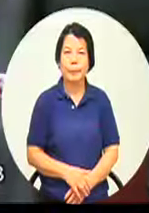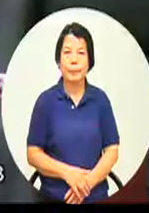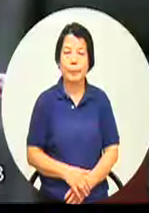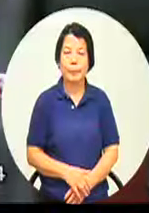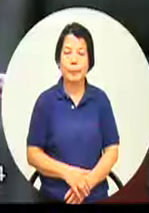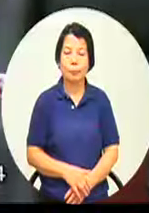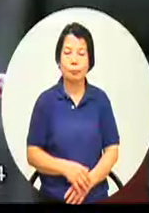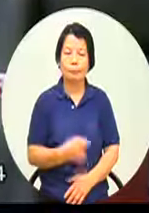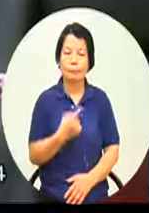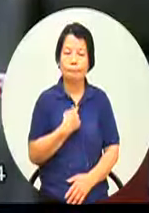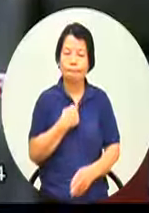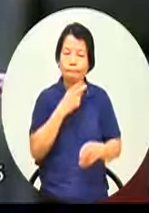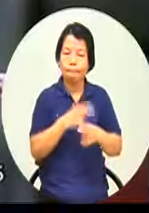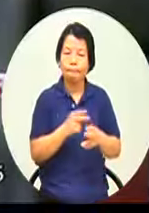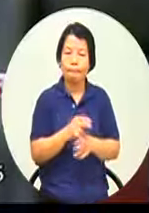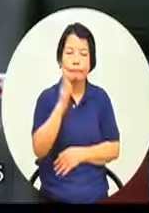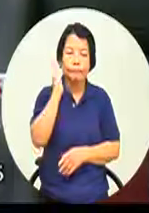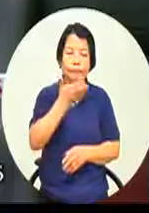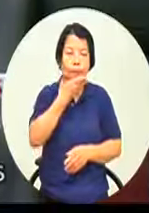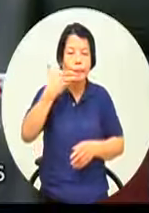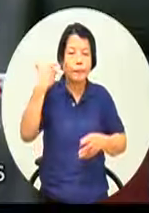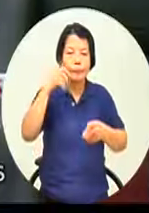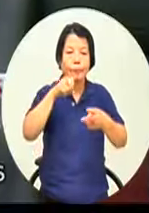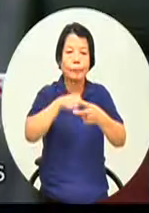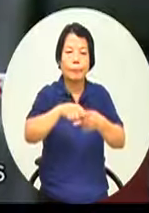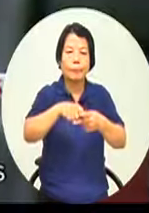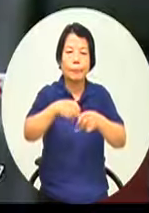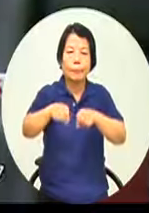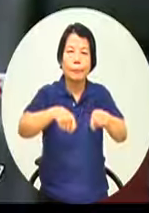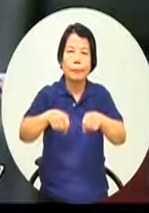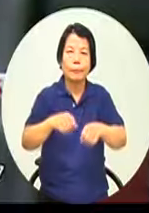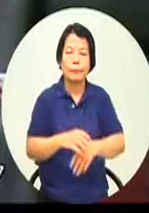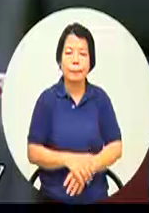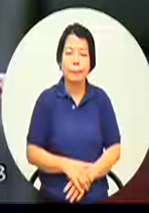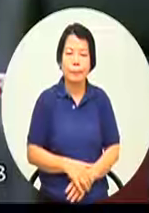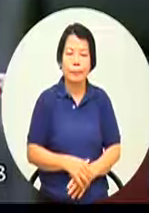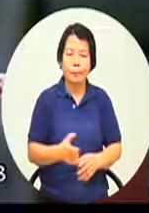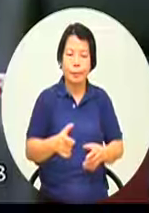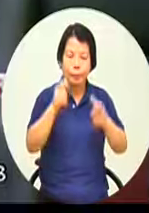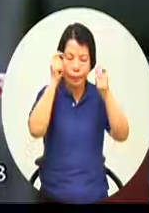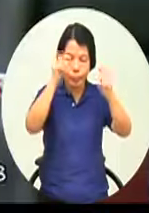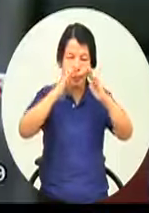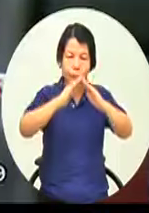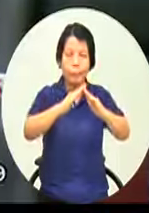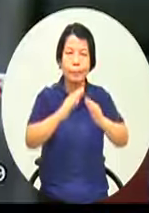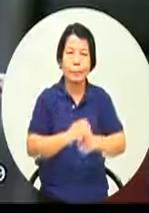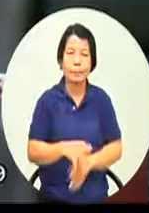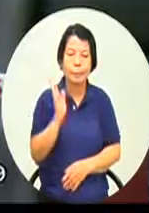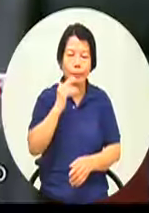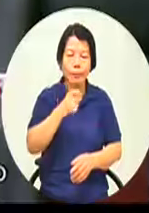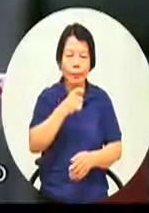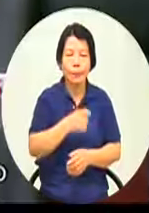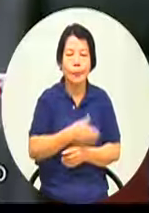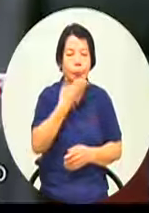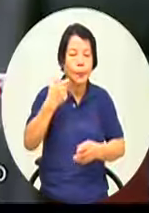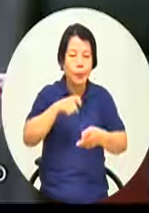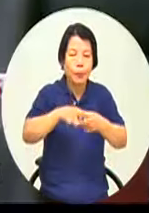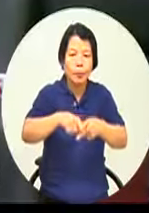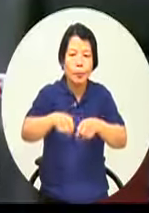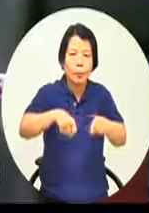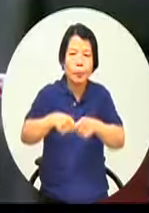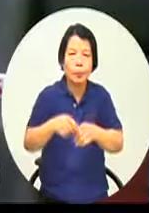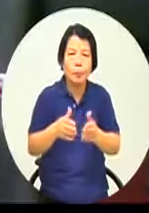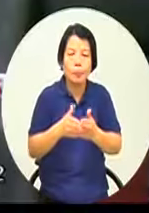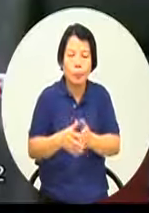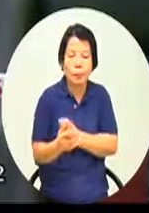我相信我们的水利工程哦，你让葛隆起水利工程拼命做哦，那为什么下雨